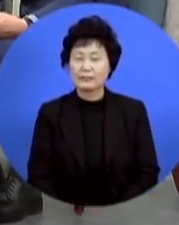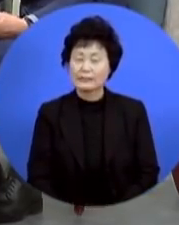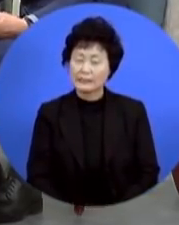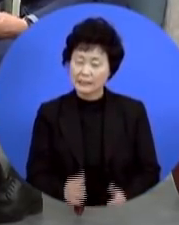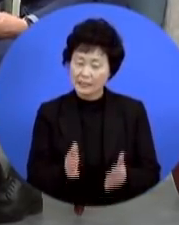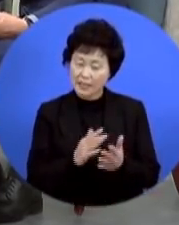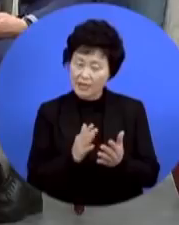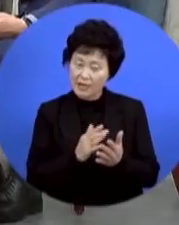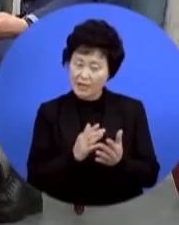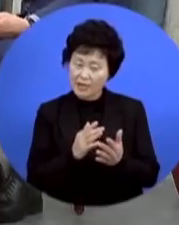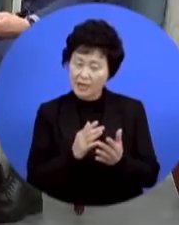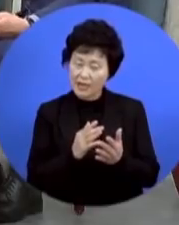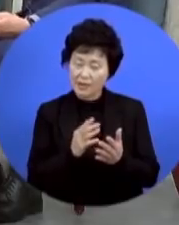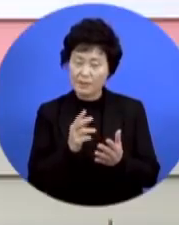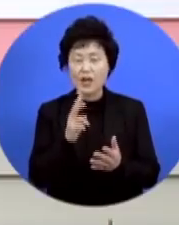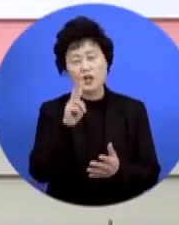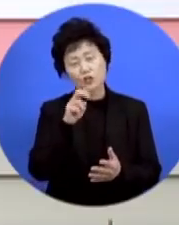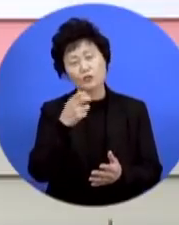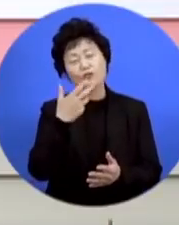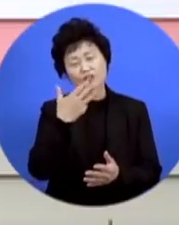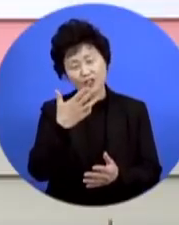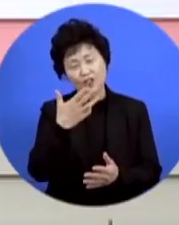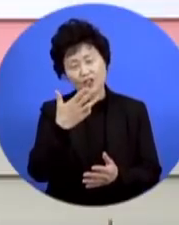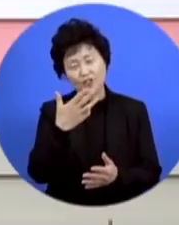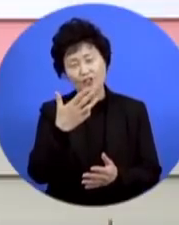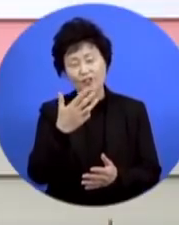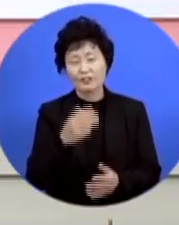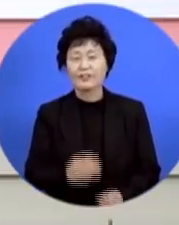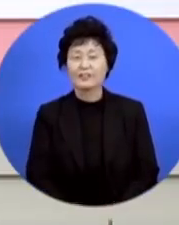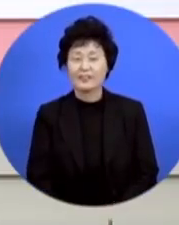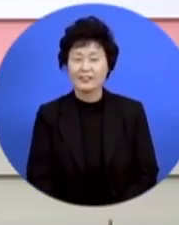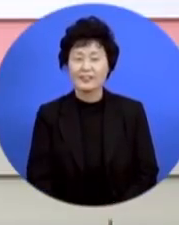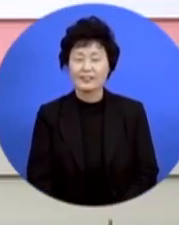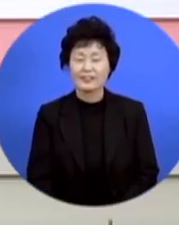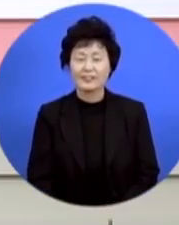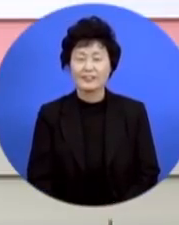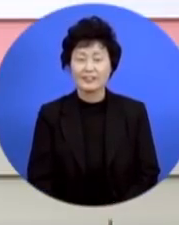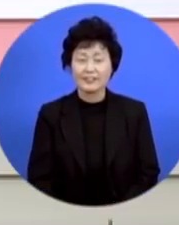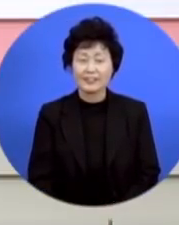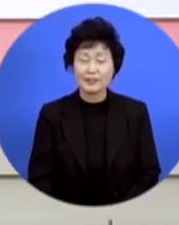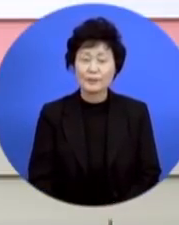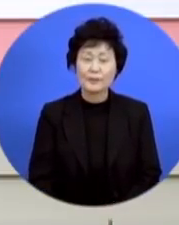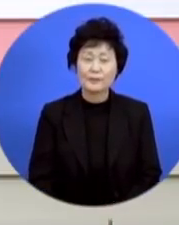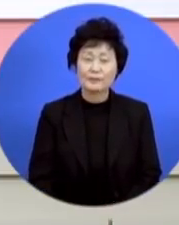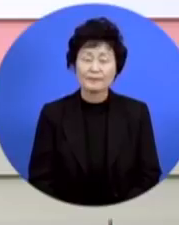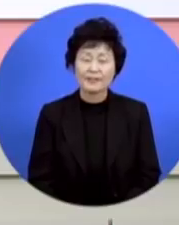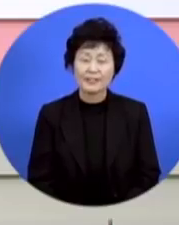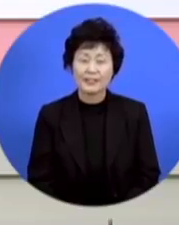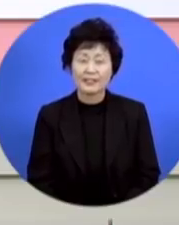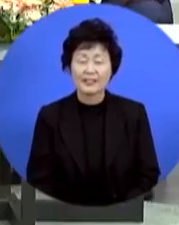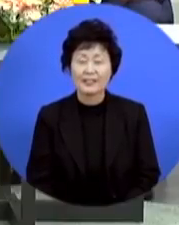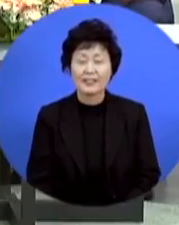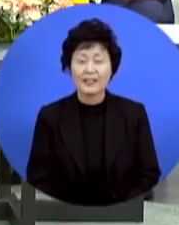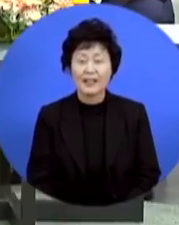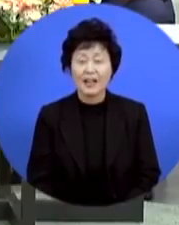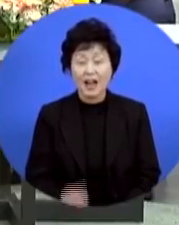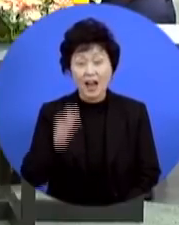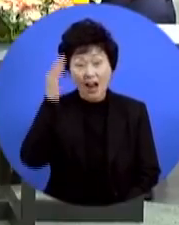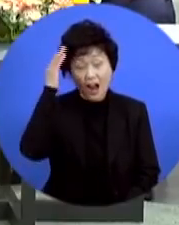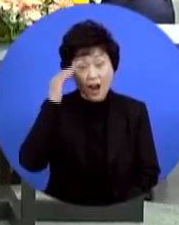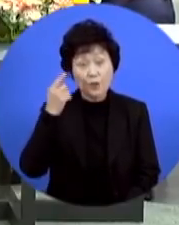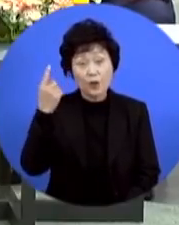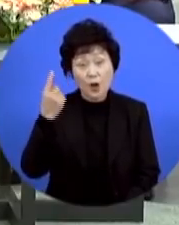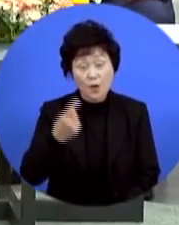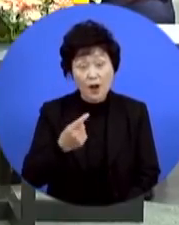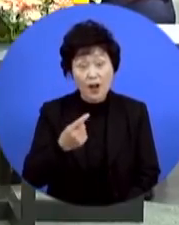28권 맞나? 28권. 첫 번째 책이 뭐예요? 거인들의 발자국이죠. 그죠? 그건 알죠. 야, 그게 진짜 베스트셀러. 그 우리나라에 와서